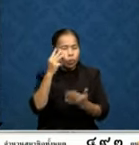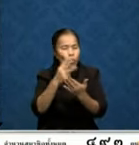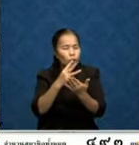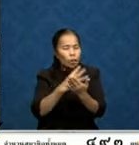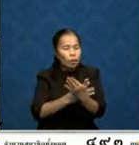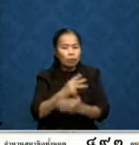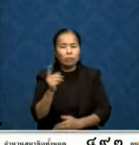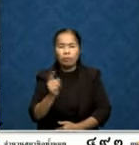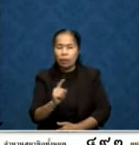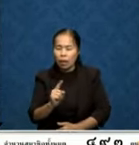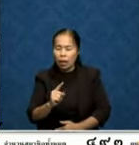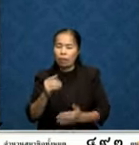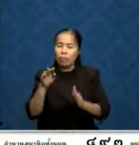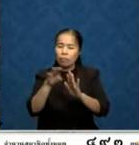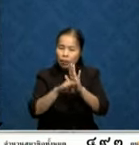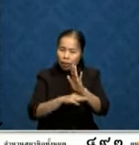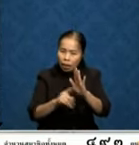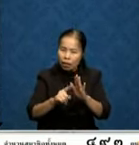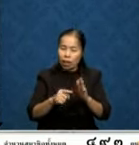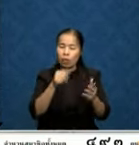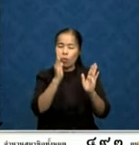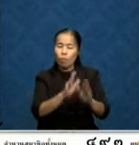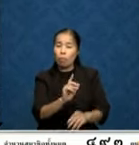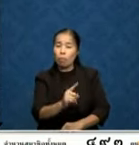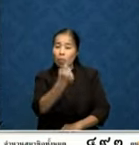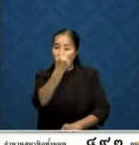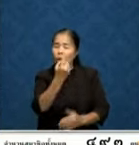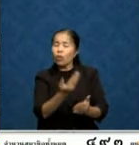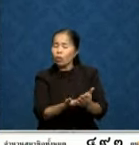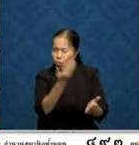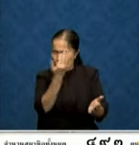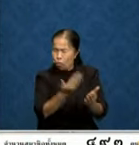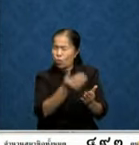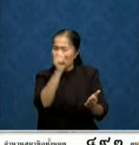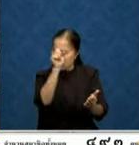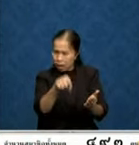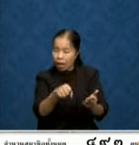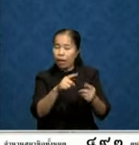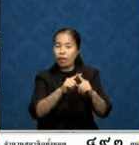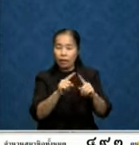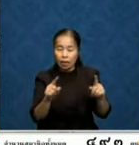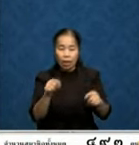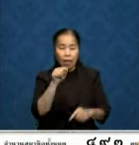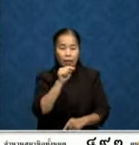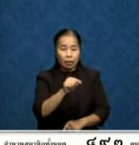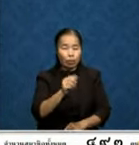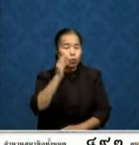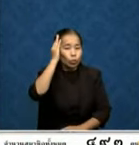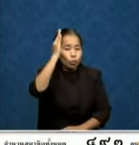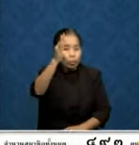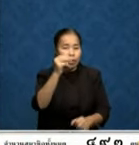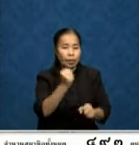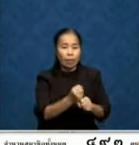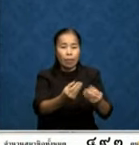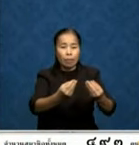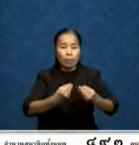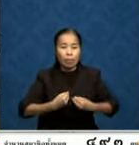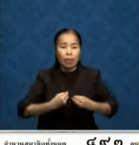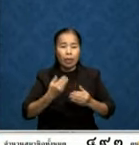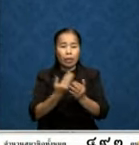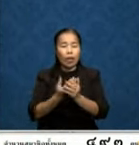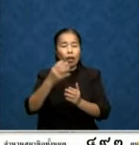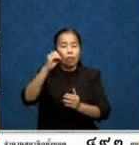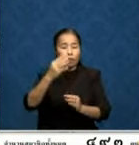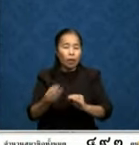ได้ว่าชิปเปอร์รายใหม่นั้นซึ่งก็เป็นเจ้าสัวอีกเช่นกันนะครับจะไม่ทำให้ต้นทุนค่าไฟเนี่ยแ